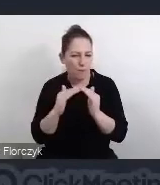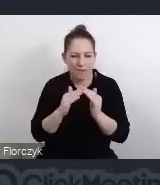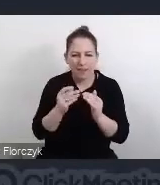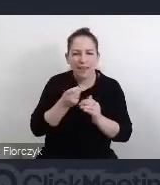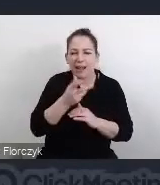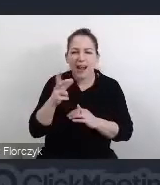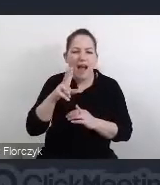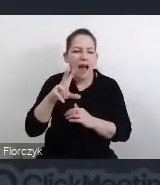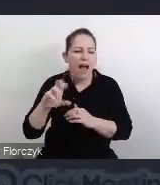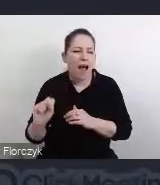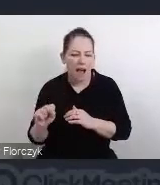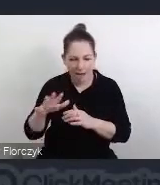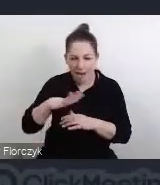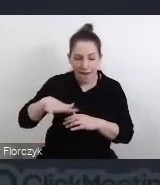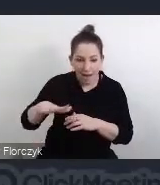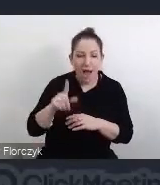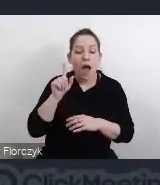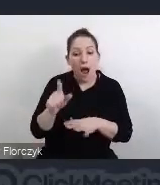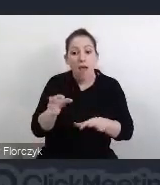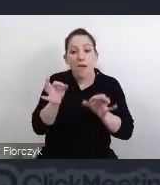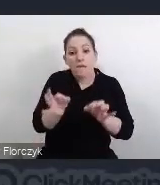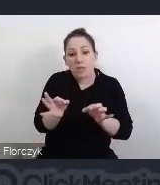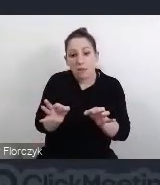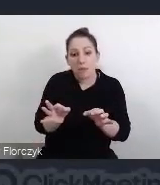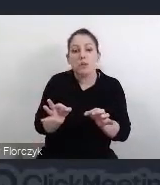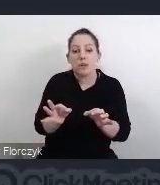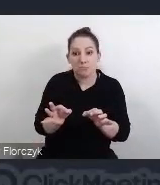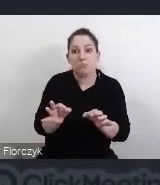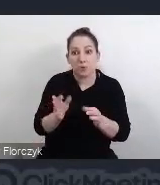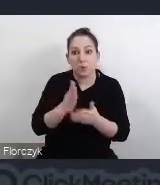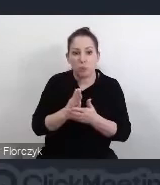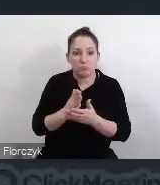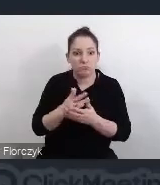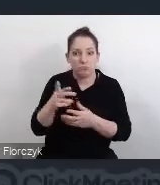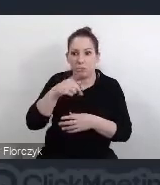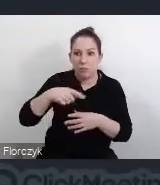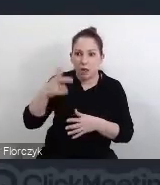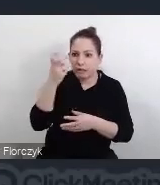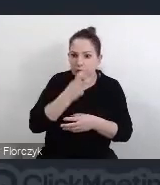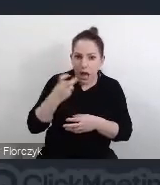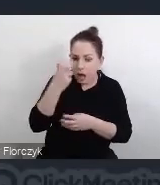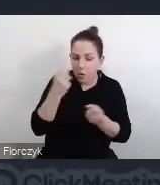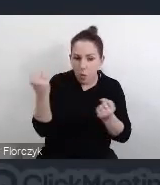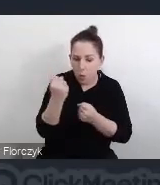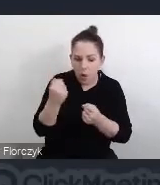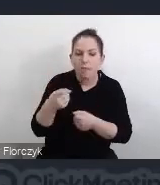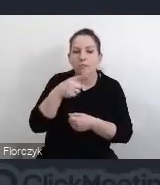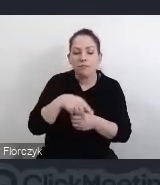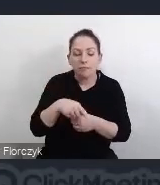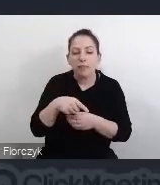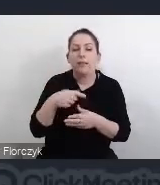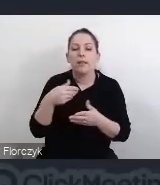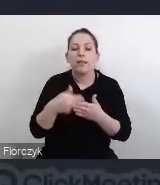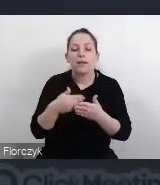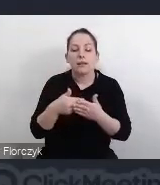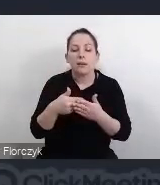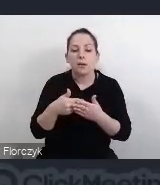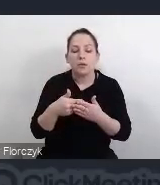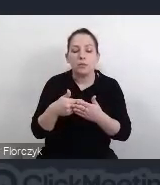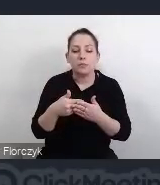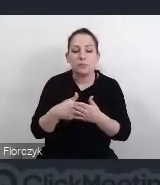niemniej jednak ona już w tym momencie cieszy się ogromnym zainteresowaniem, między innymi dlatego,